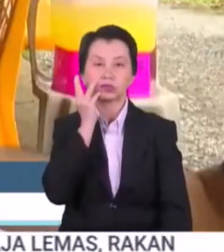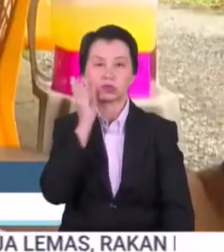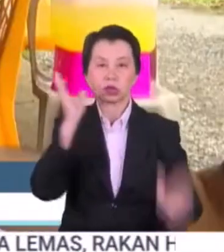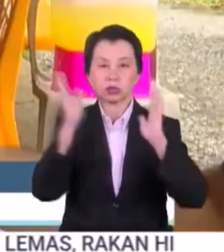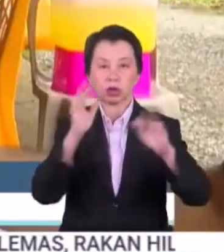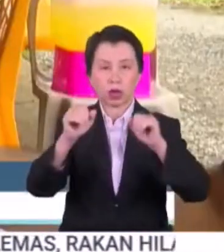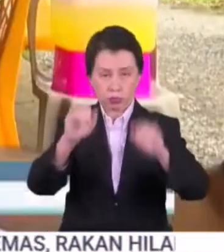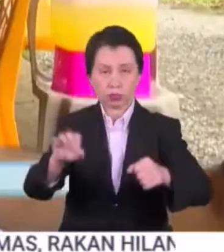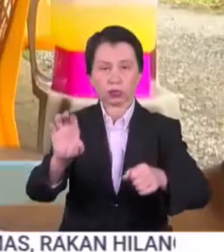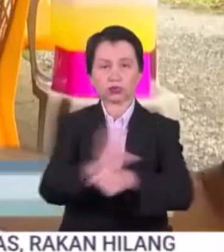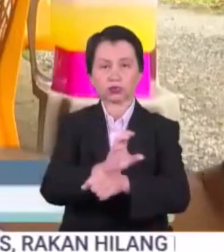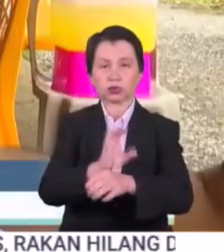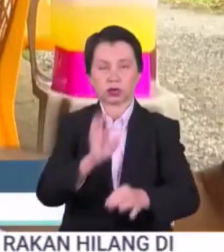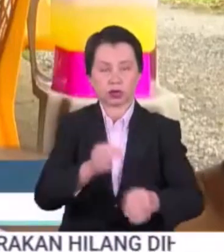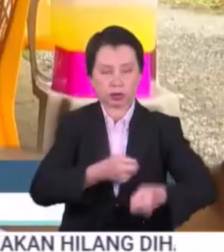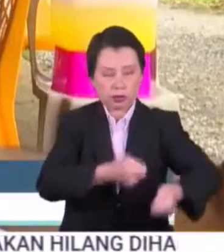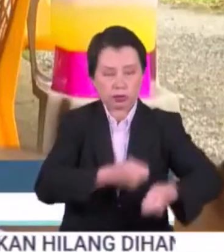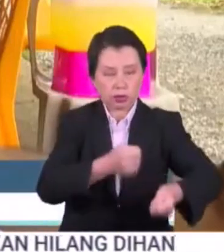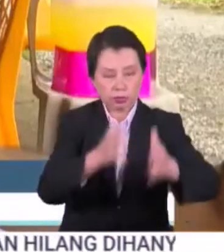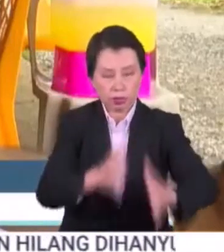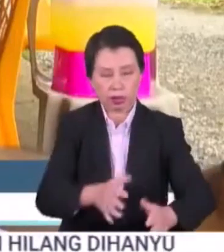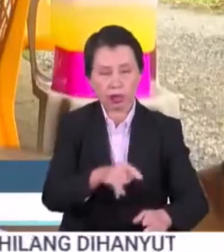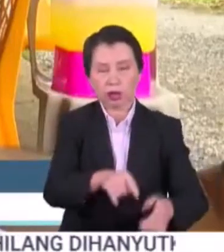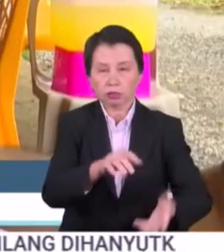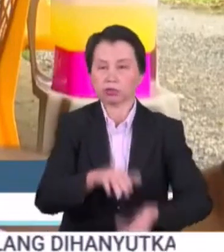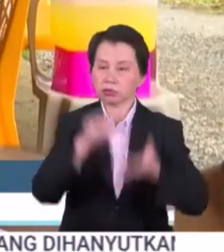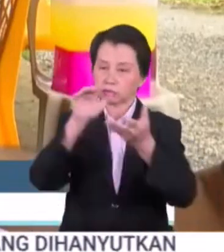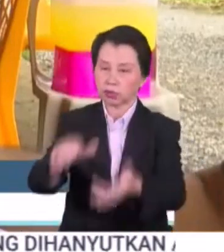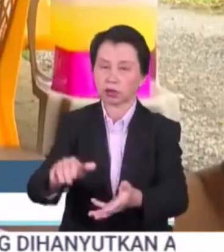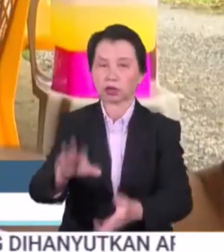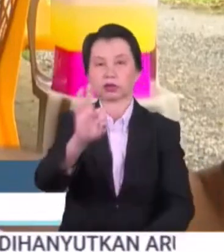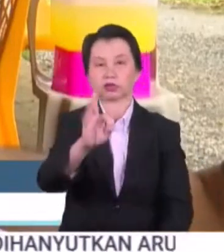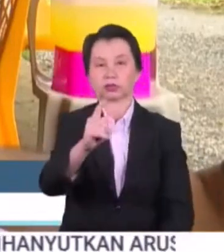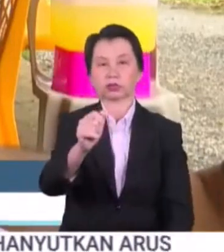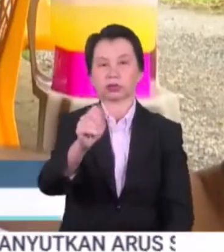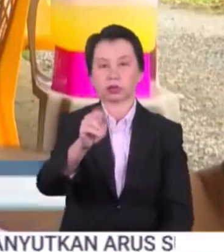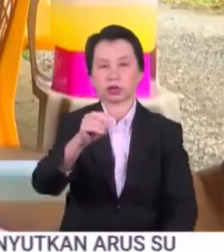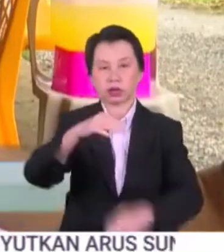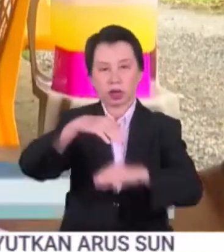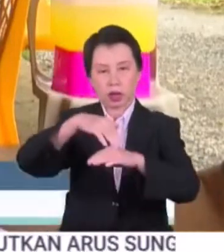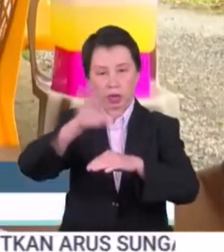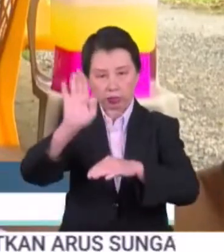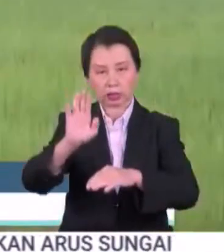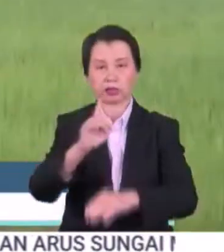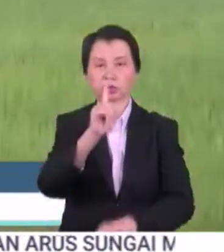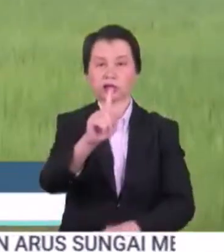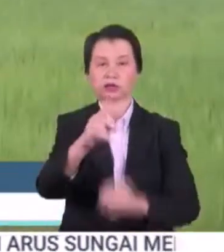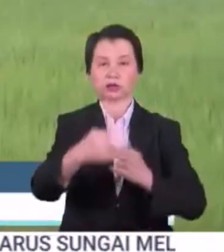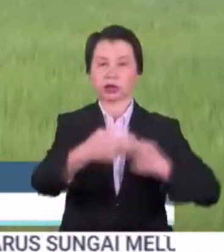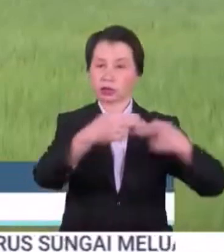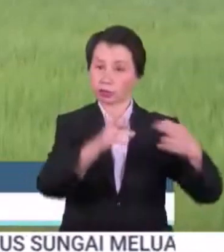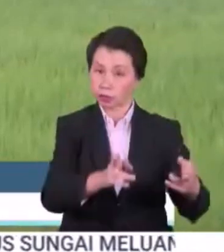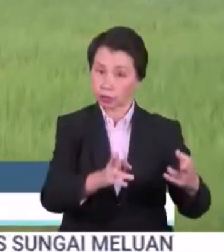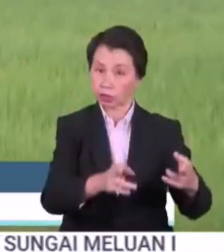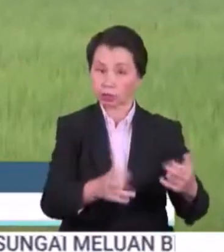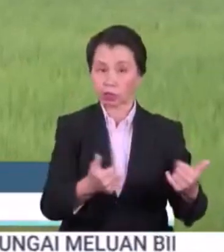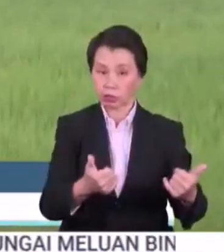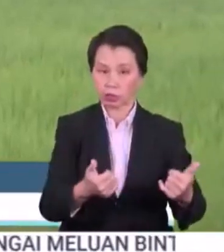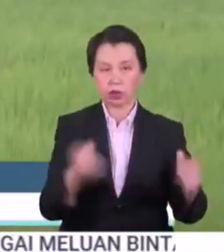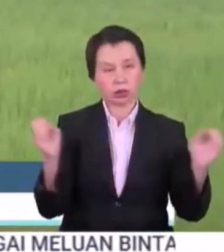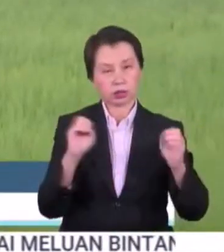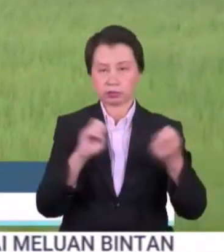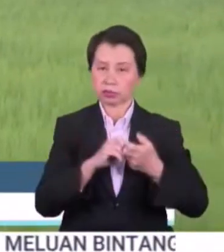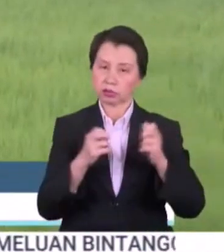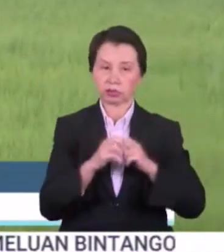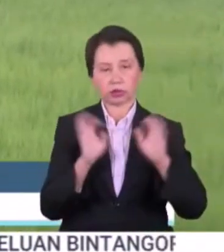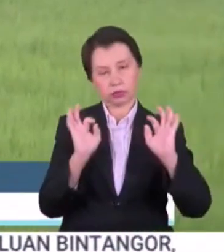boleh cukup. Kalau kata peladang ni boleh membekalkan padi 9 tan ke atas 1 hektar. Yang ada ni tak ada masalah